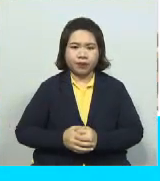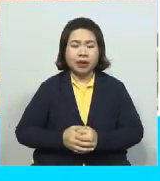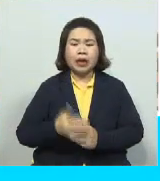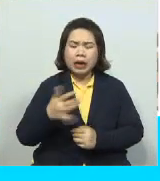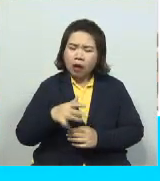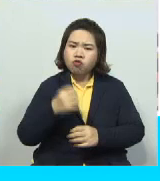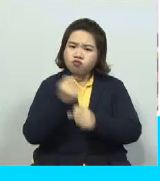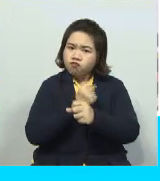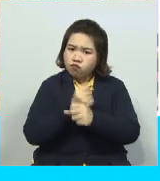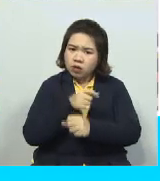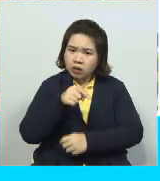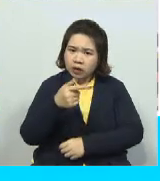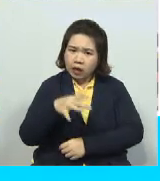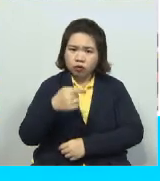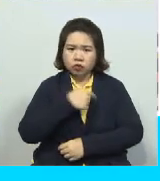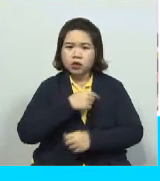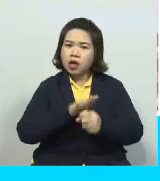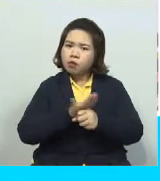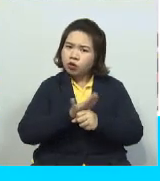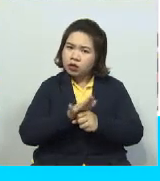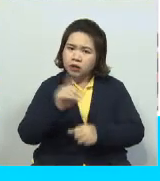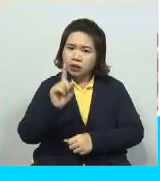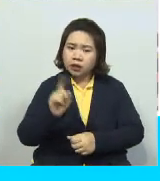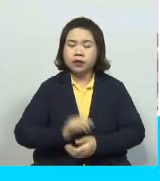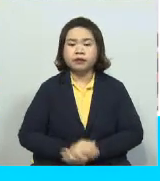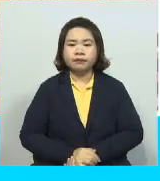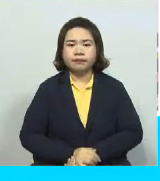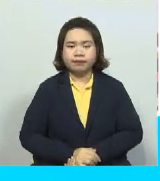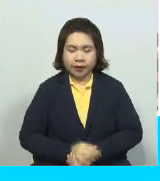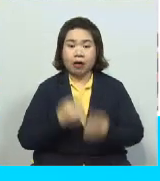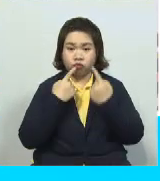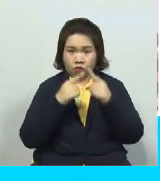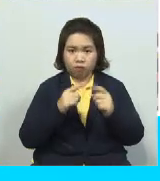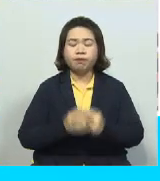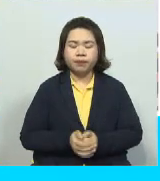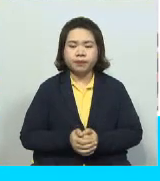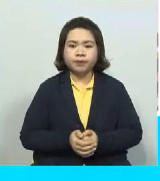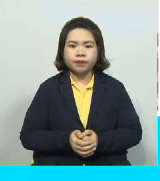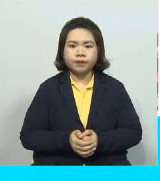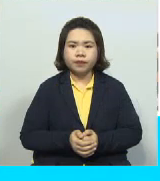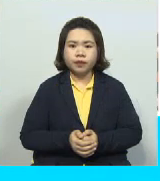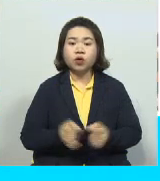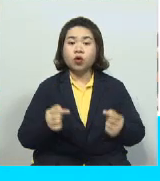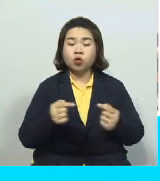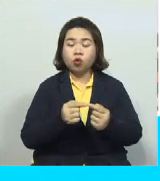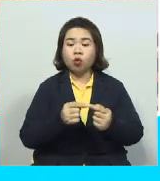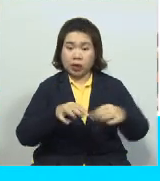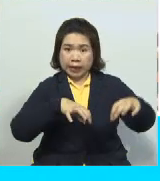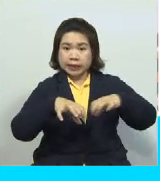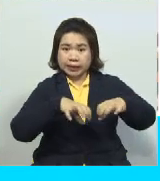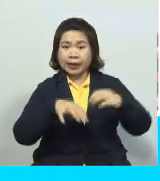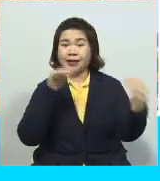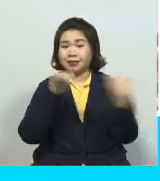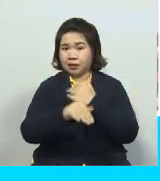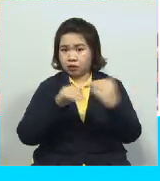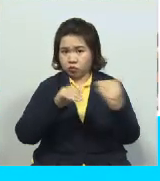านมาเป็นยังไงบ้างคะพอใจมากน้อยขนาดไหน ครับก็ถ้าในส่วนของเรื่องระบบการบริหารจัดการจราจ